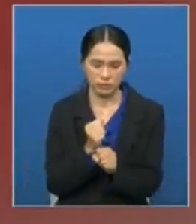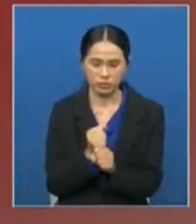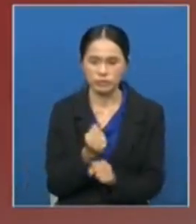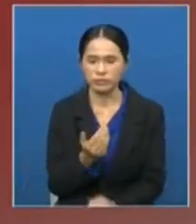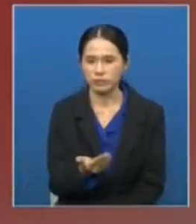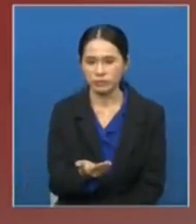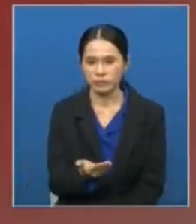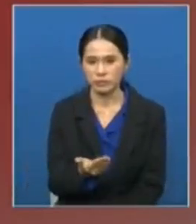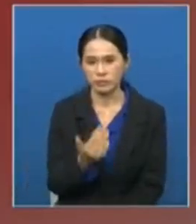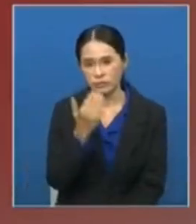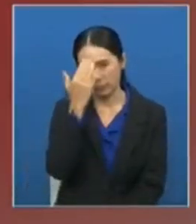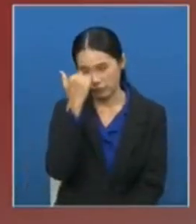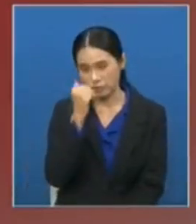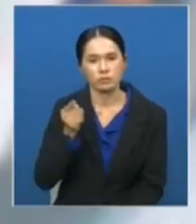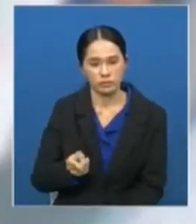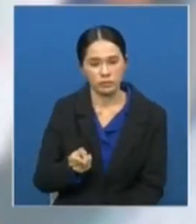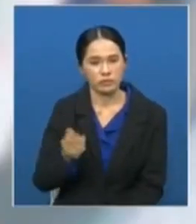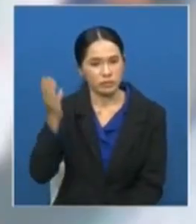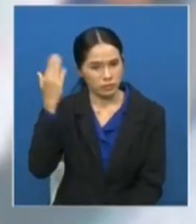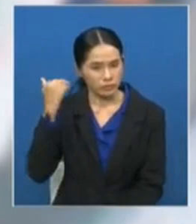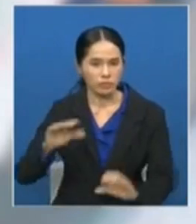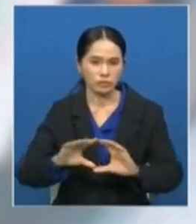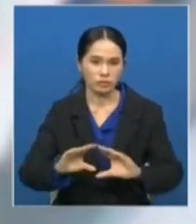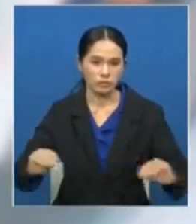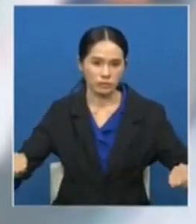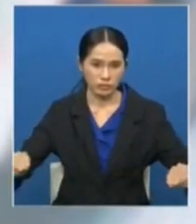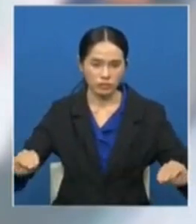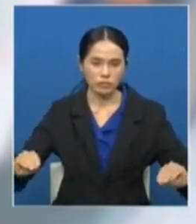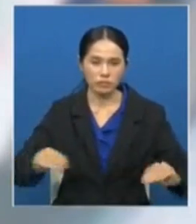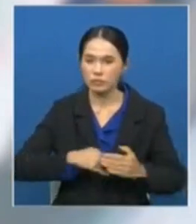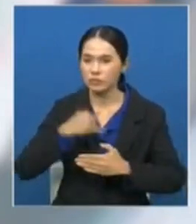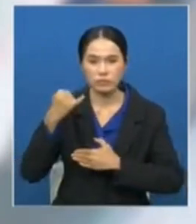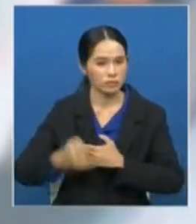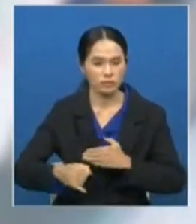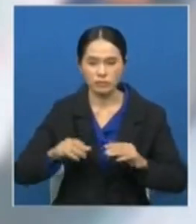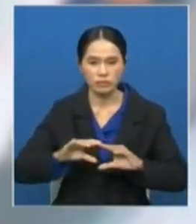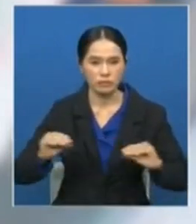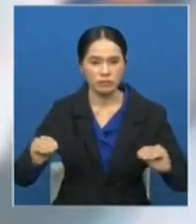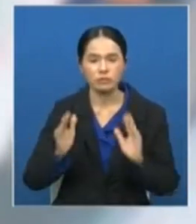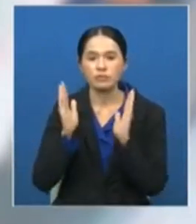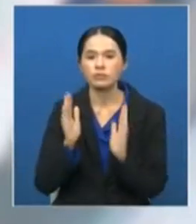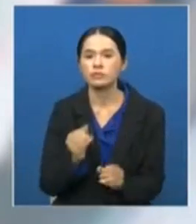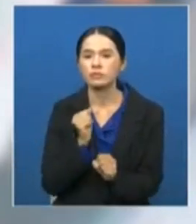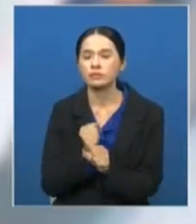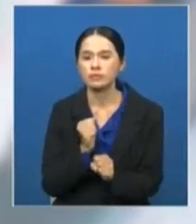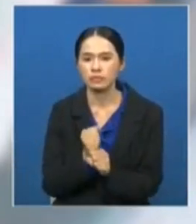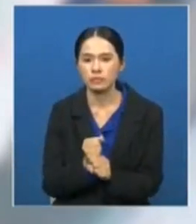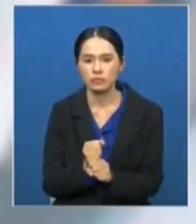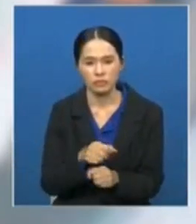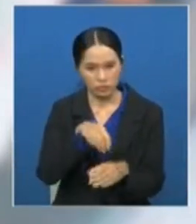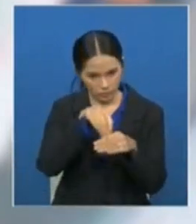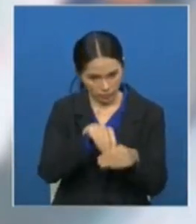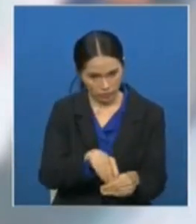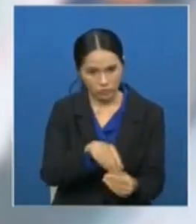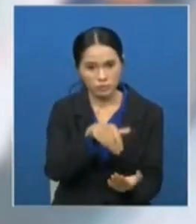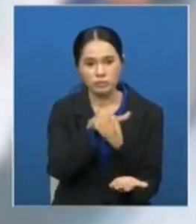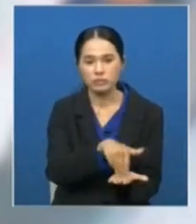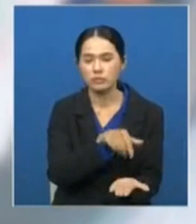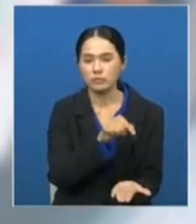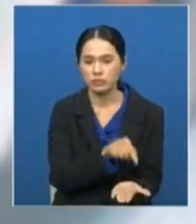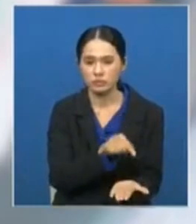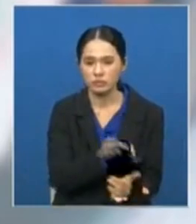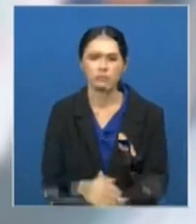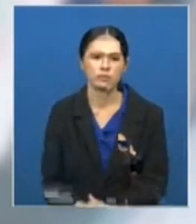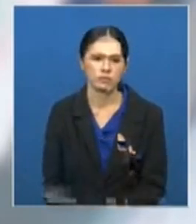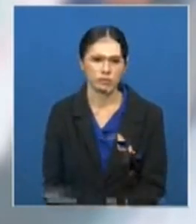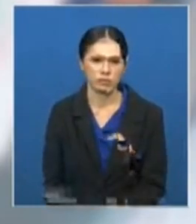เพราะมันกลายเป็นเรื่อง เงียบเรื่องมันจบไปเลยแล้วคนที่ก่อเหตุก็ยังอยู่ในศูนย์แห่งนี้คุณผู้ชมอันนี้